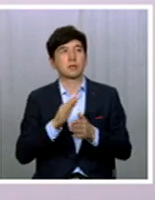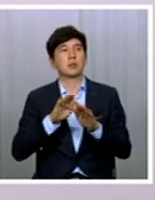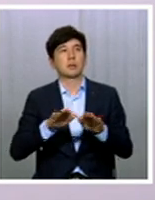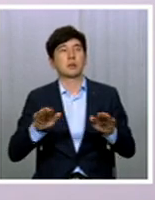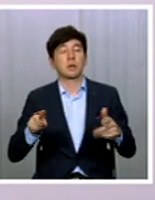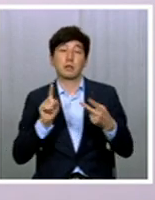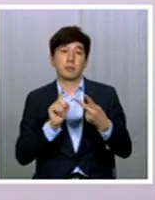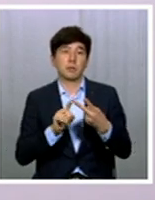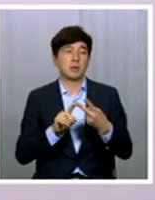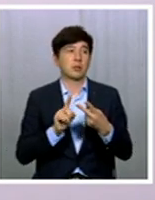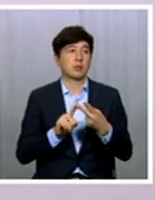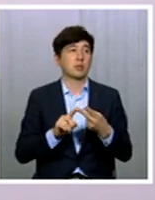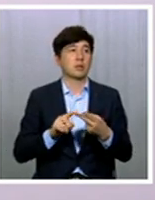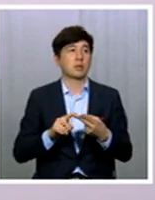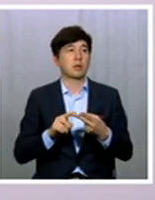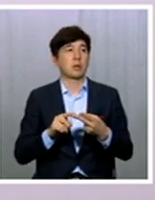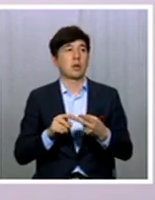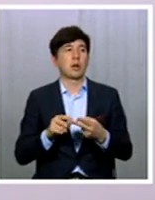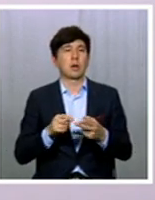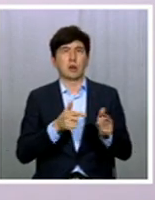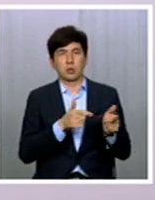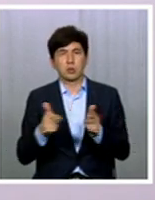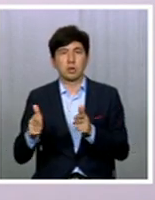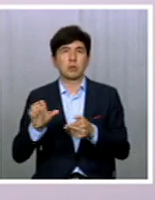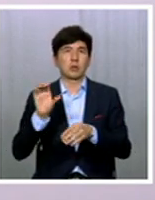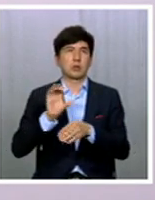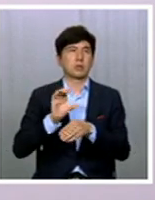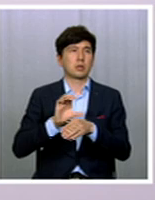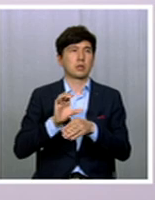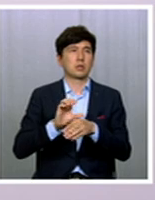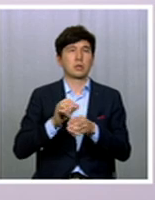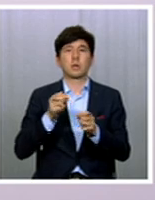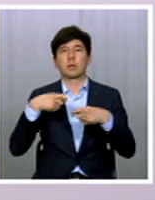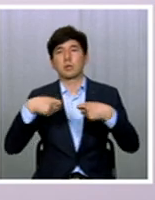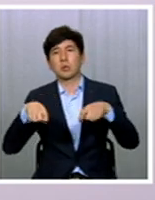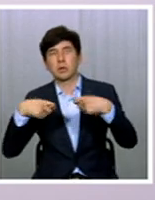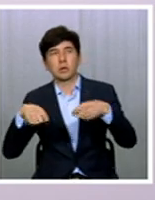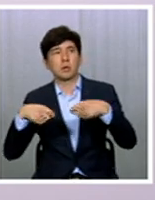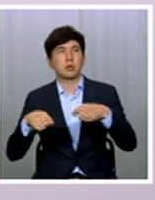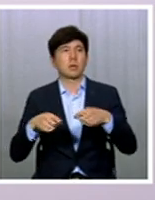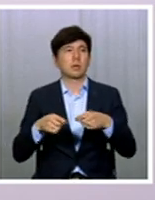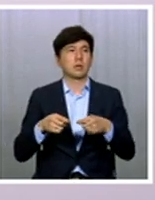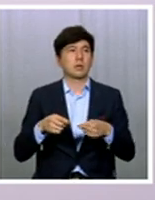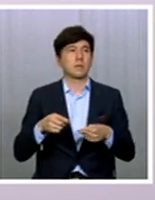екіншіден өндірілген тауарларды сатады және халықтың қажеттілігін